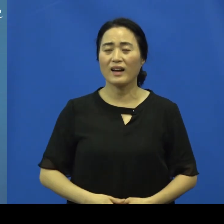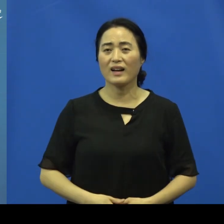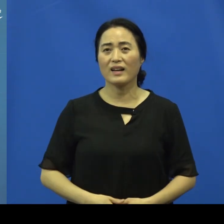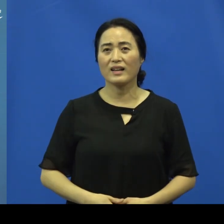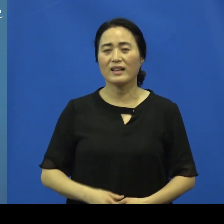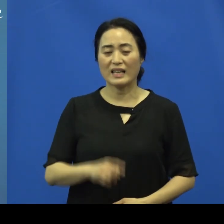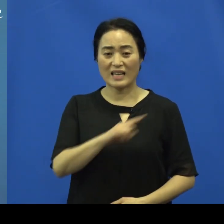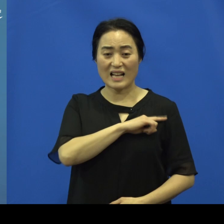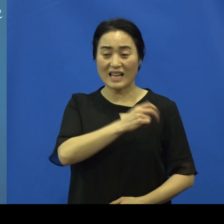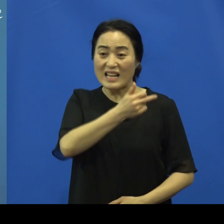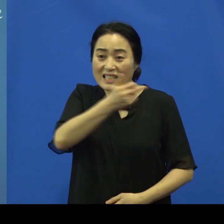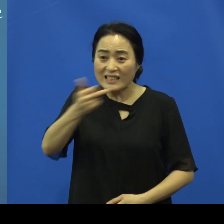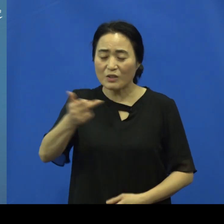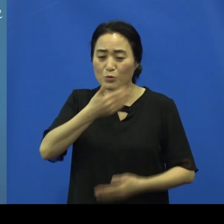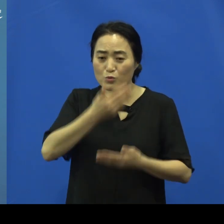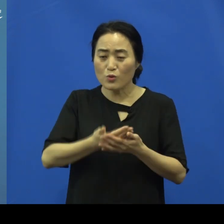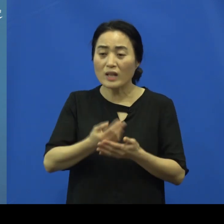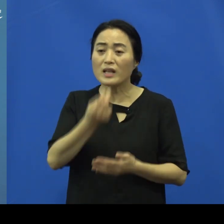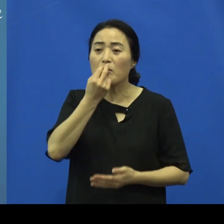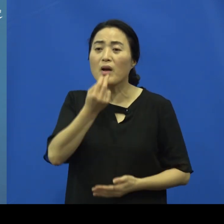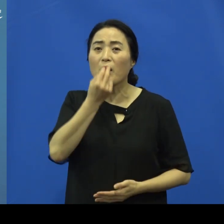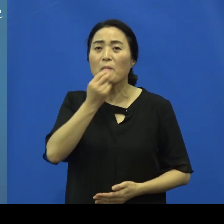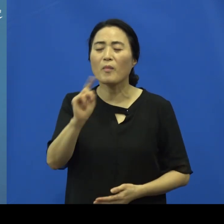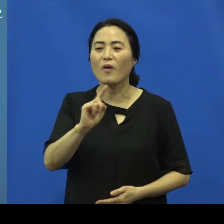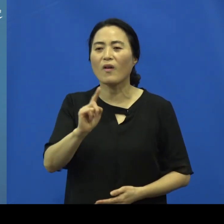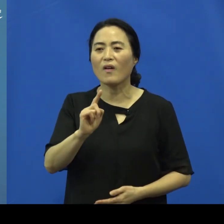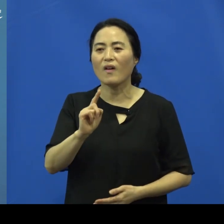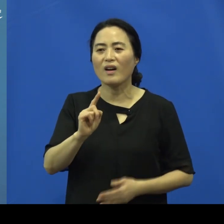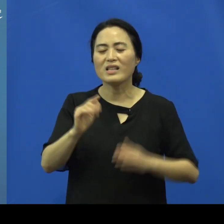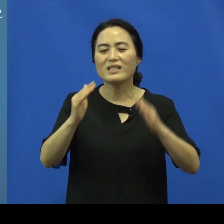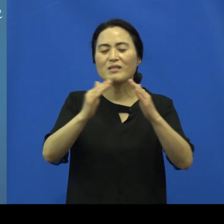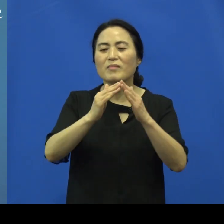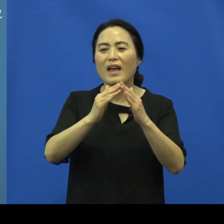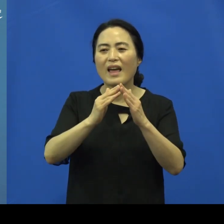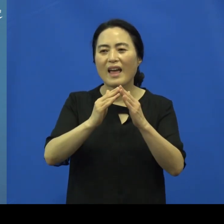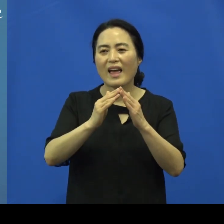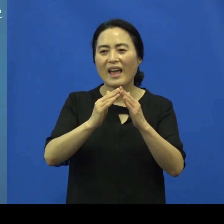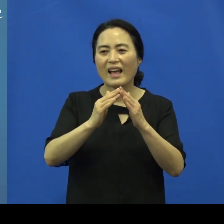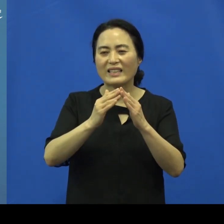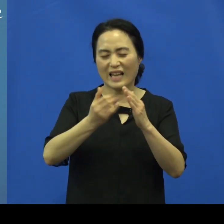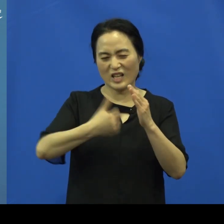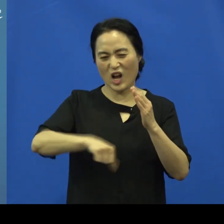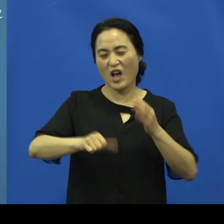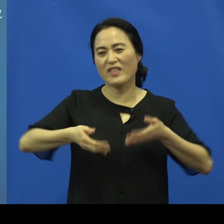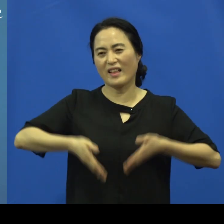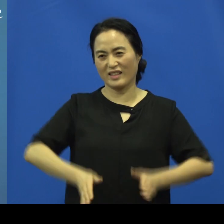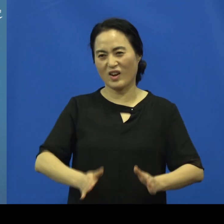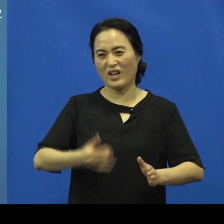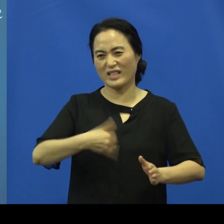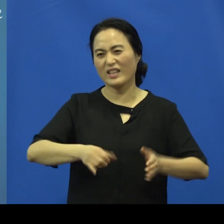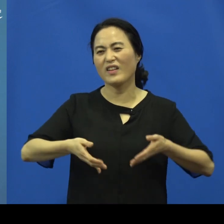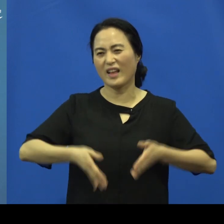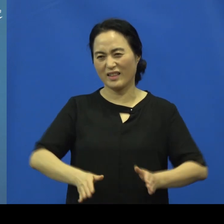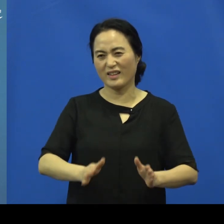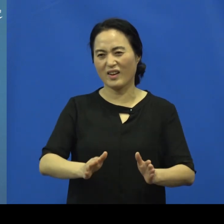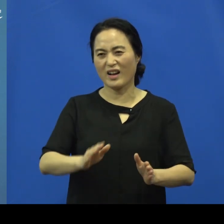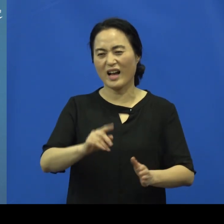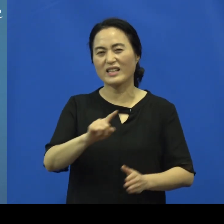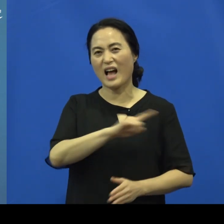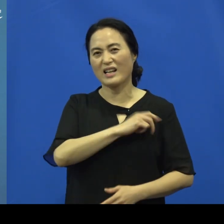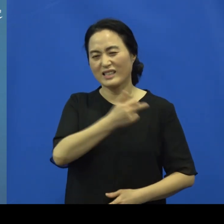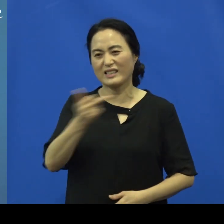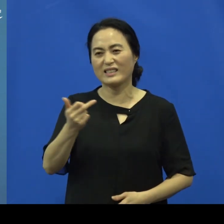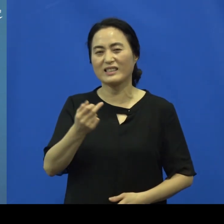가장 큰 생명은 가정에 아이를 낳는 거죠, 그죠? 예, 아이를 낳는 것입니다.